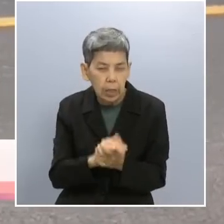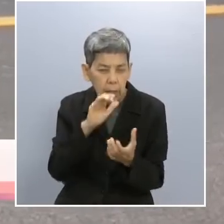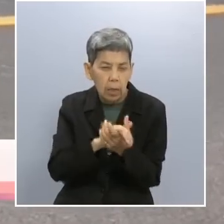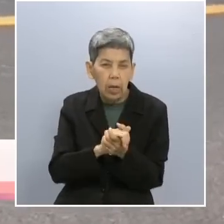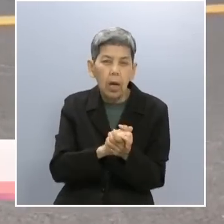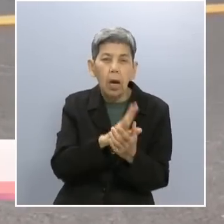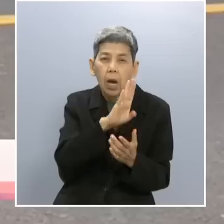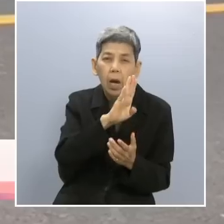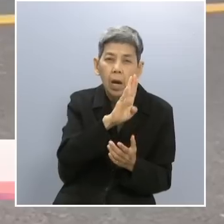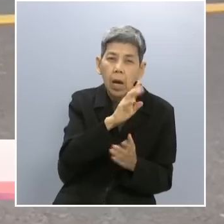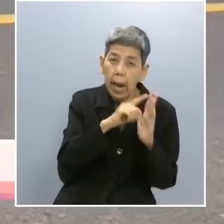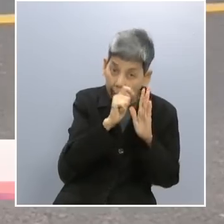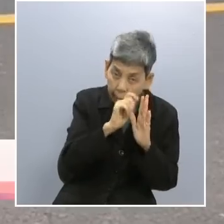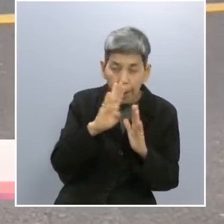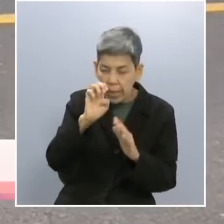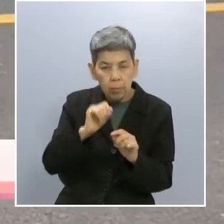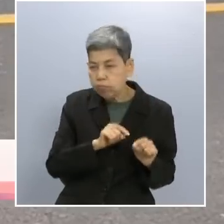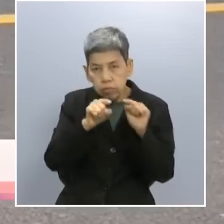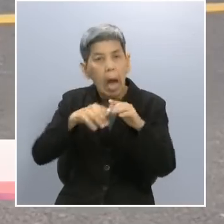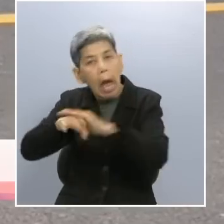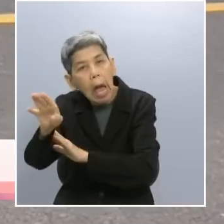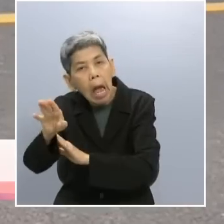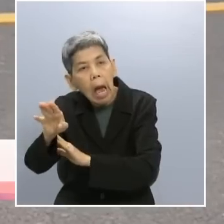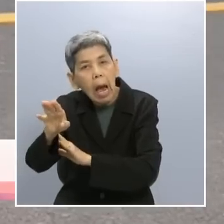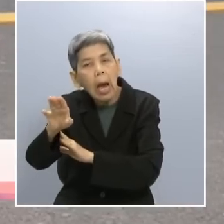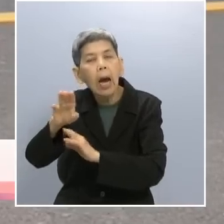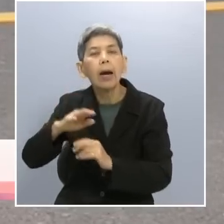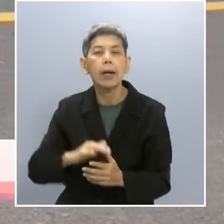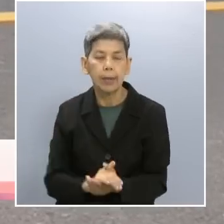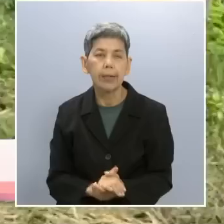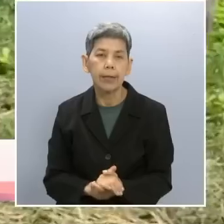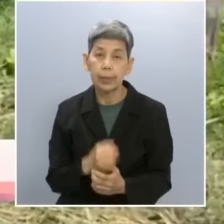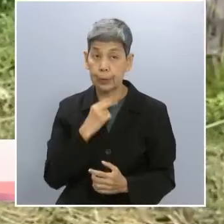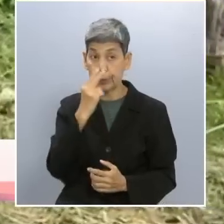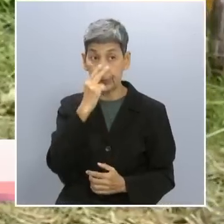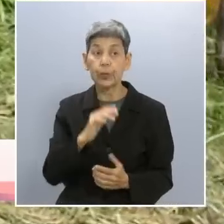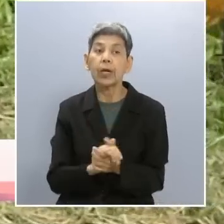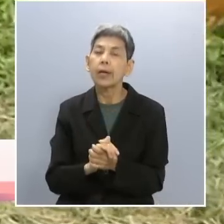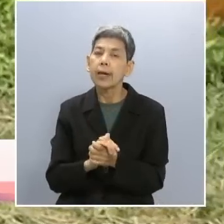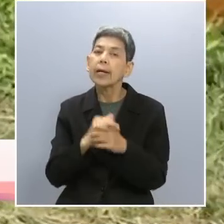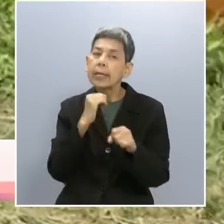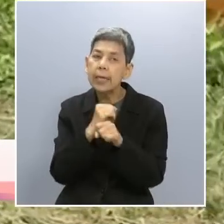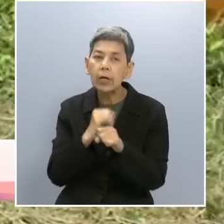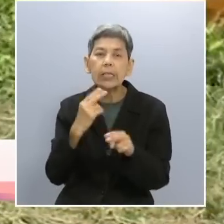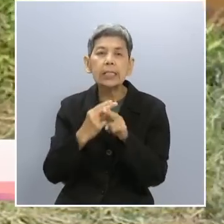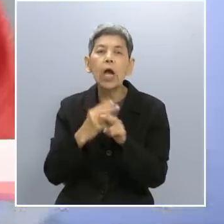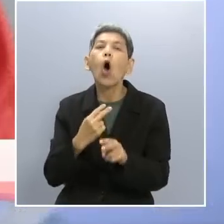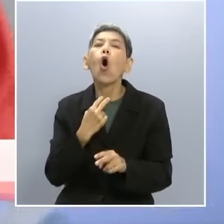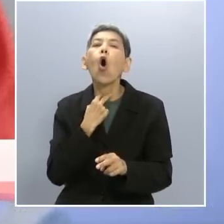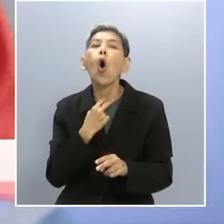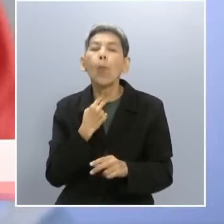ทั้งสองคนจะเดินทางมาก็เลยหนีไปก่อนจูงมือไปเลยและนี่คือที่มาของคำว่ากบจำ